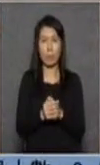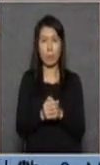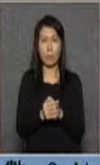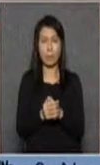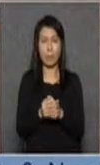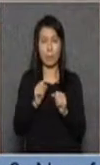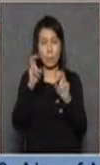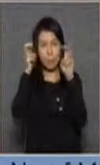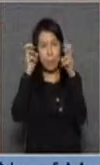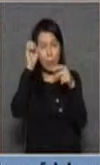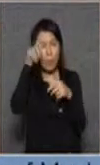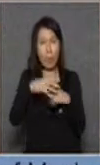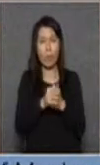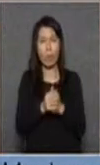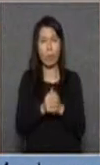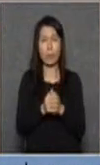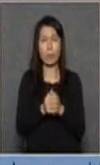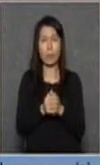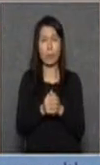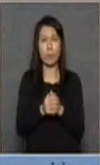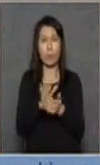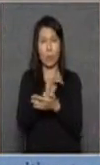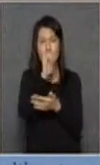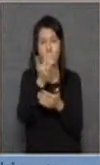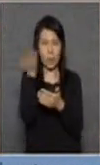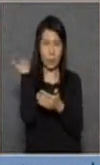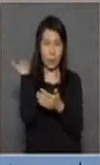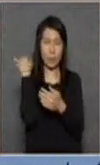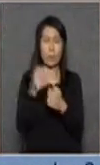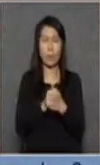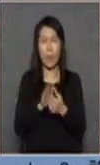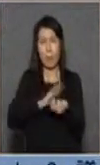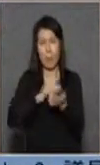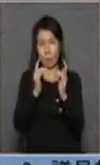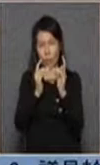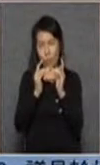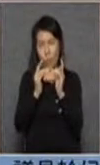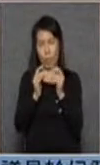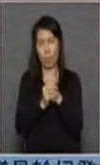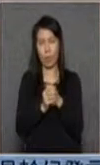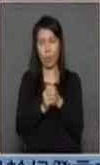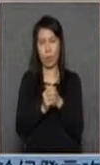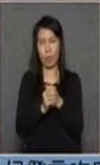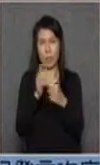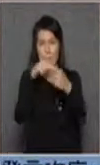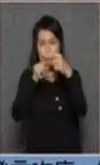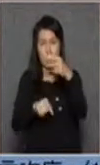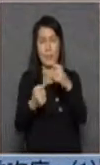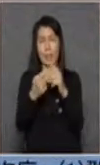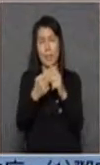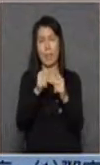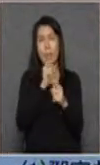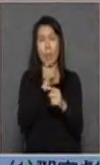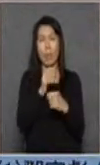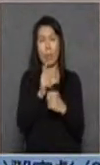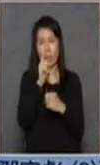動議的時候，6年前咧嗰、那個病床的數目是每1000個人咧